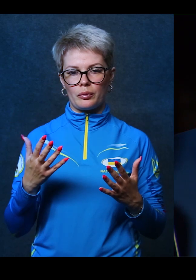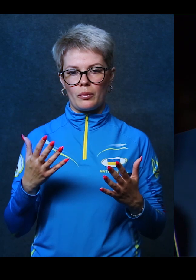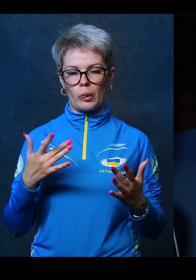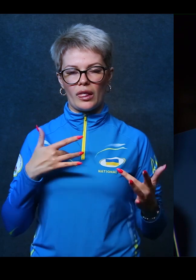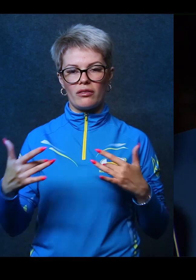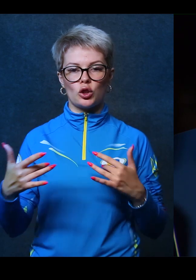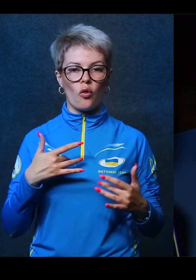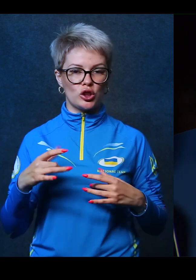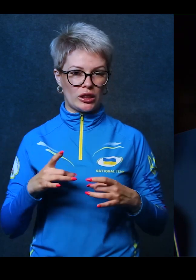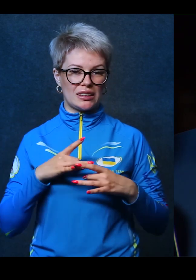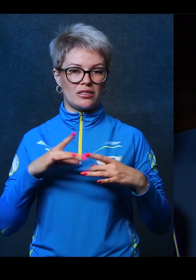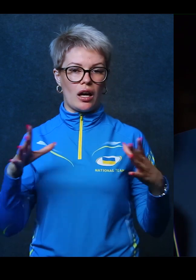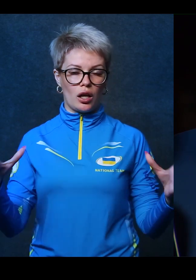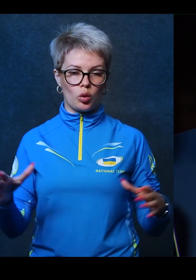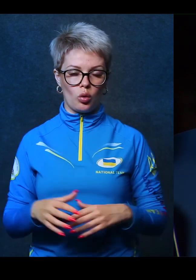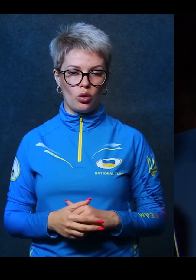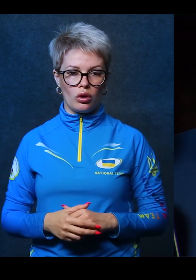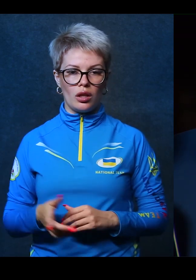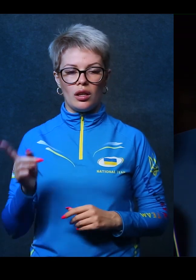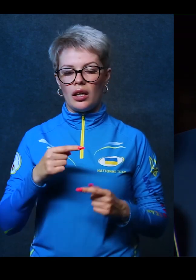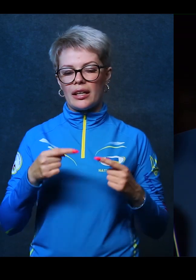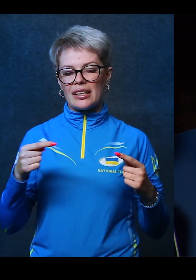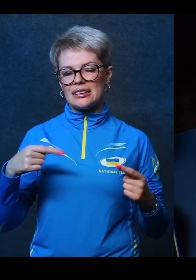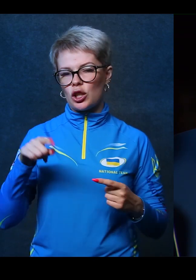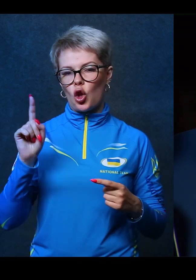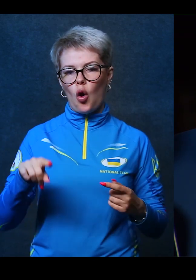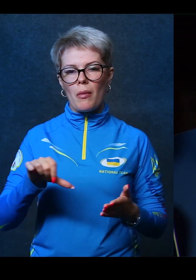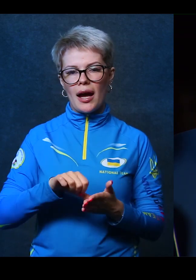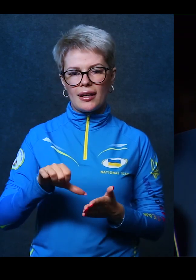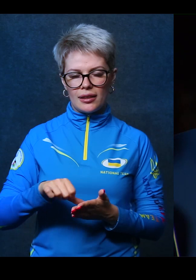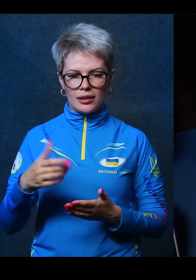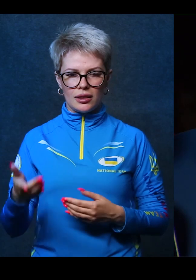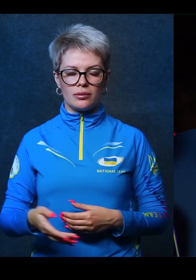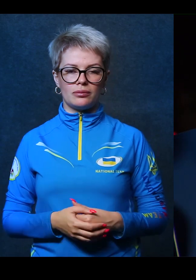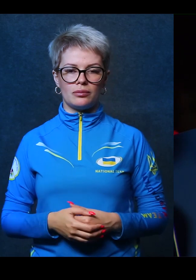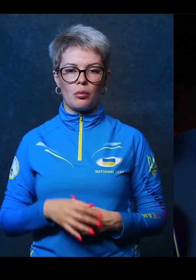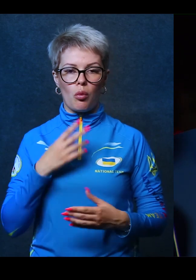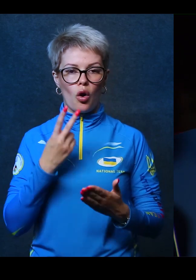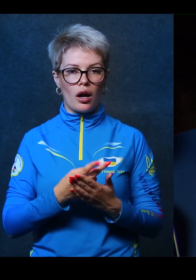видовищне свято, там різні номери